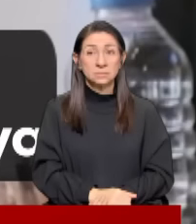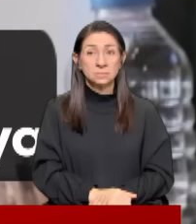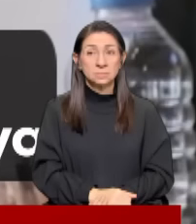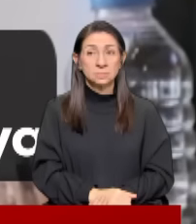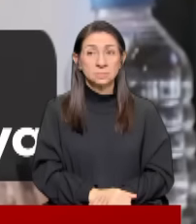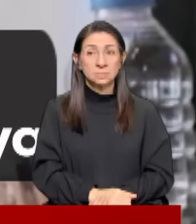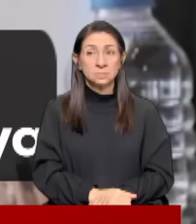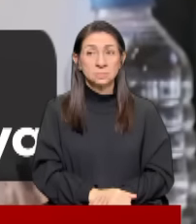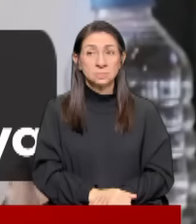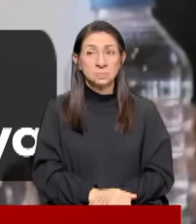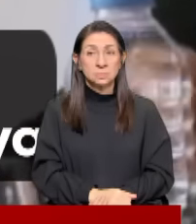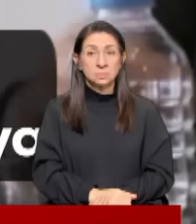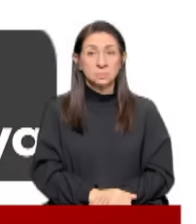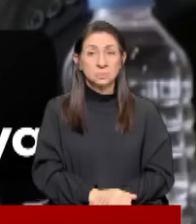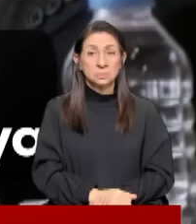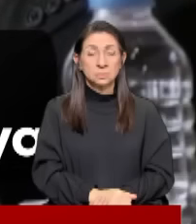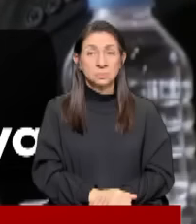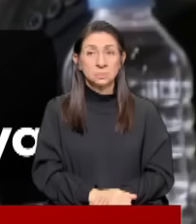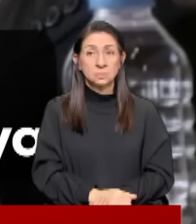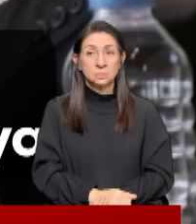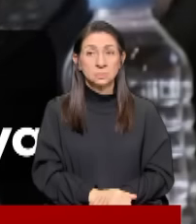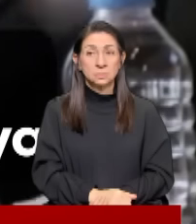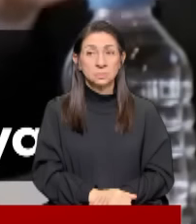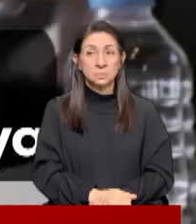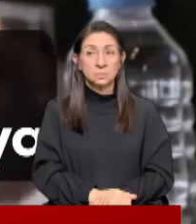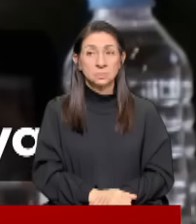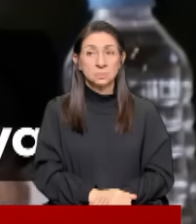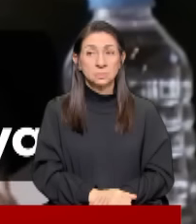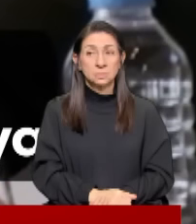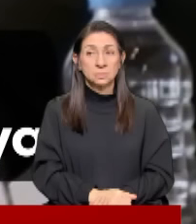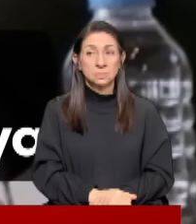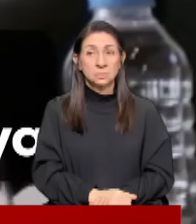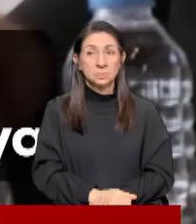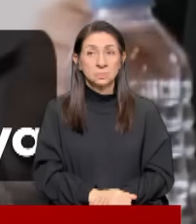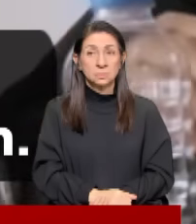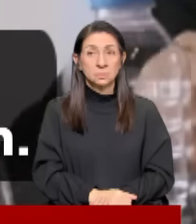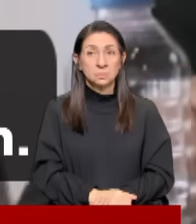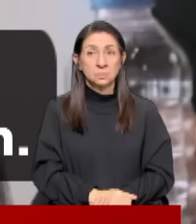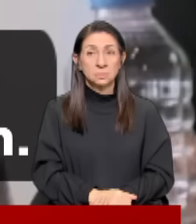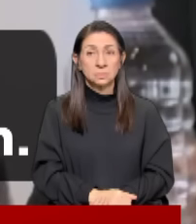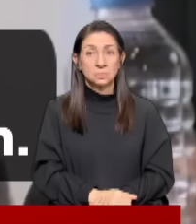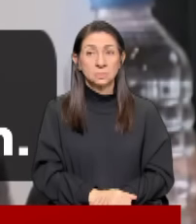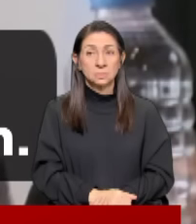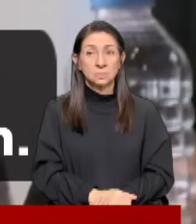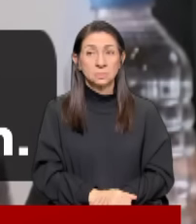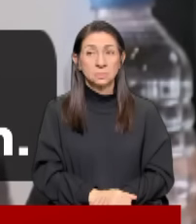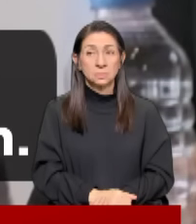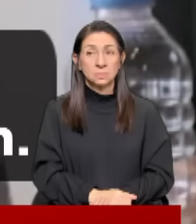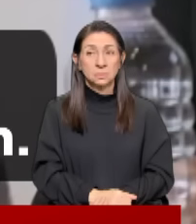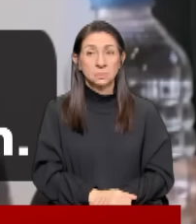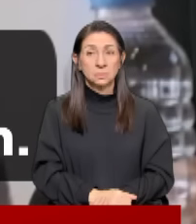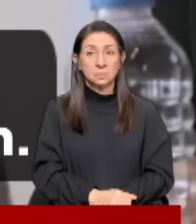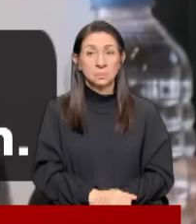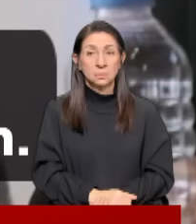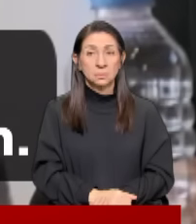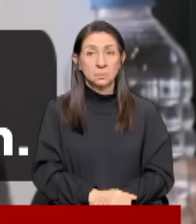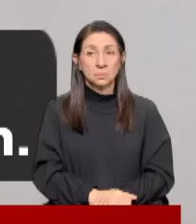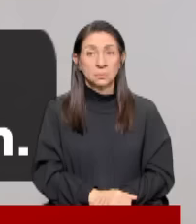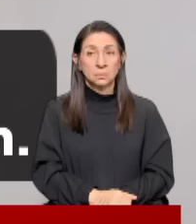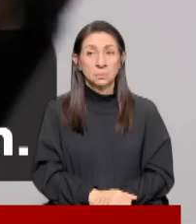Neredeyse boş olan diş hekimliği fakültesi full kapasiteye geçtik. En çok şikayet aldığım yer olmaya başladı. Niye? Randevu alamıyoruz diye.